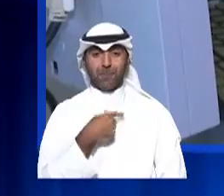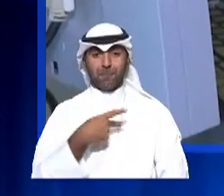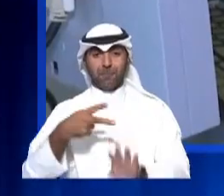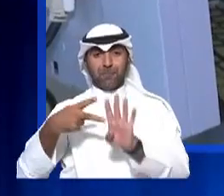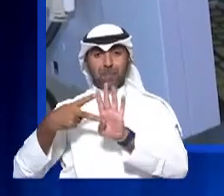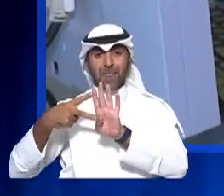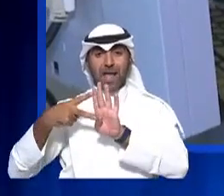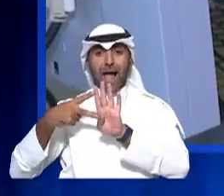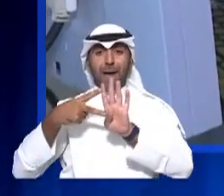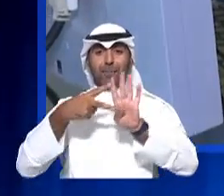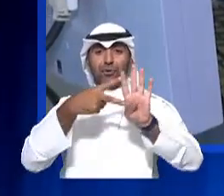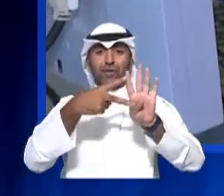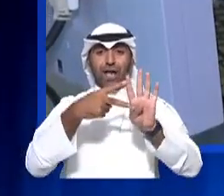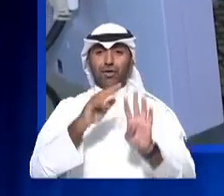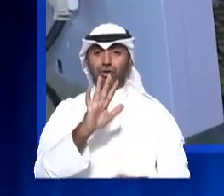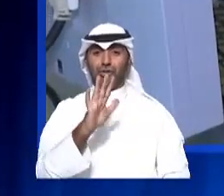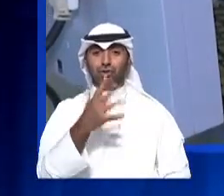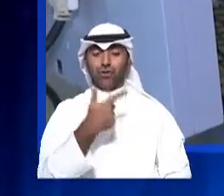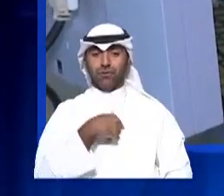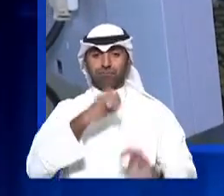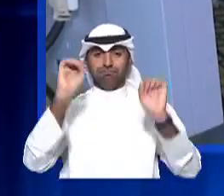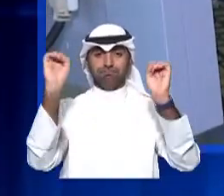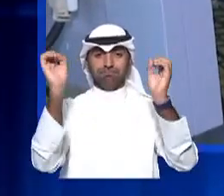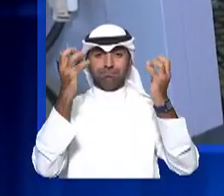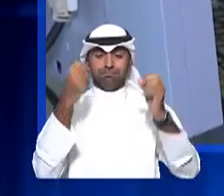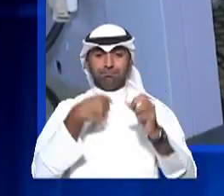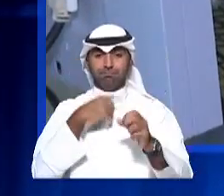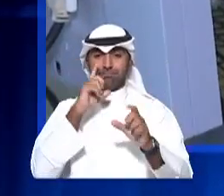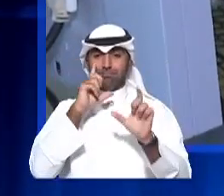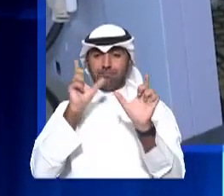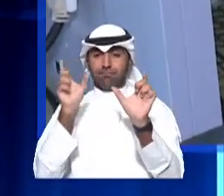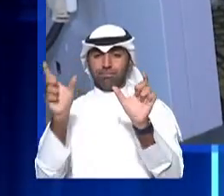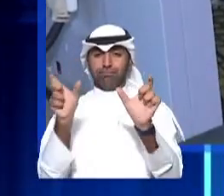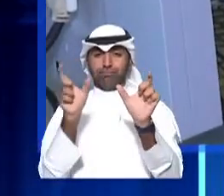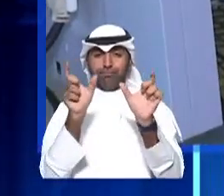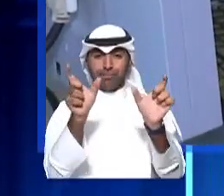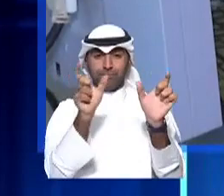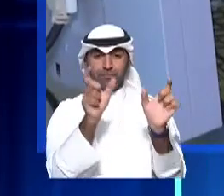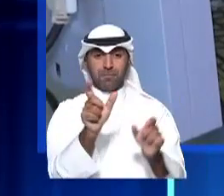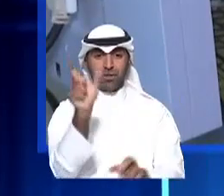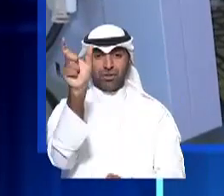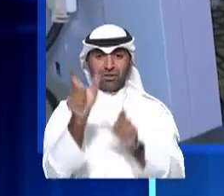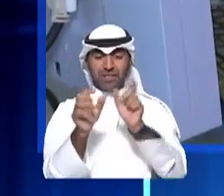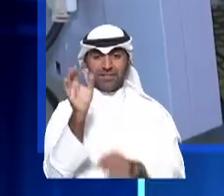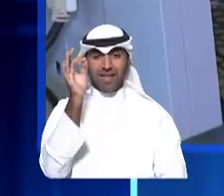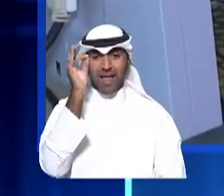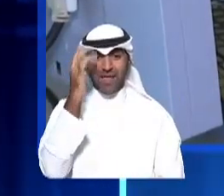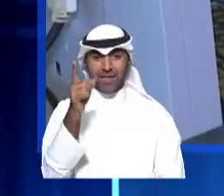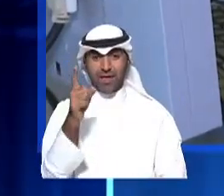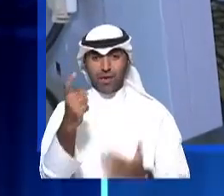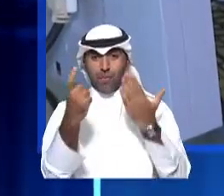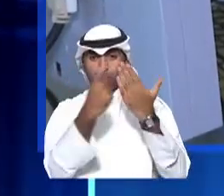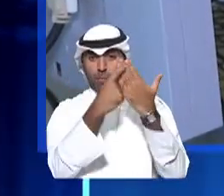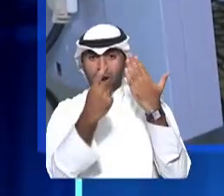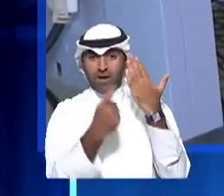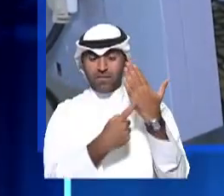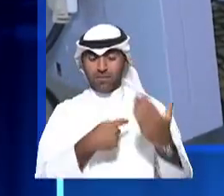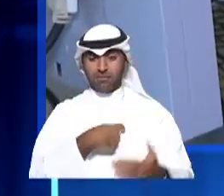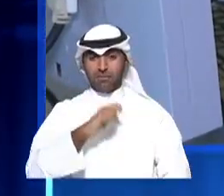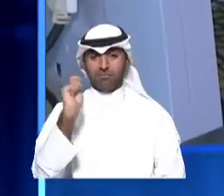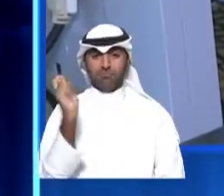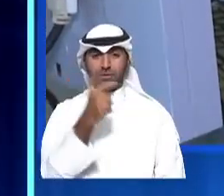بالتعامل المباشر وإسناد الجهات المعنية في الحزم في ضبط المخالفين واتخاذ